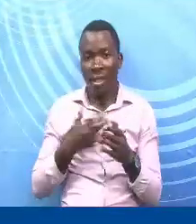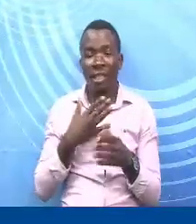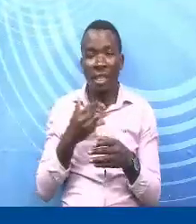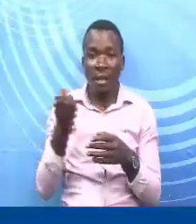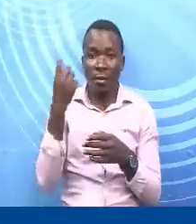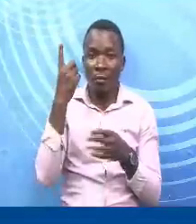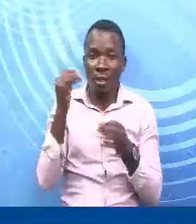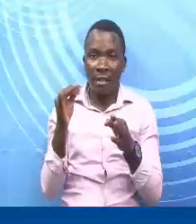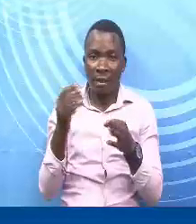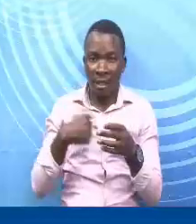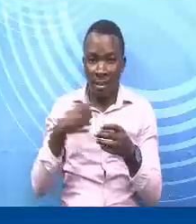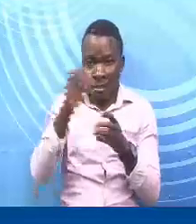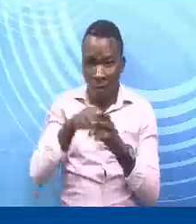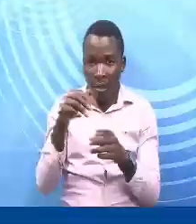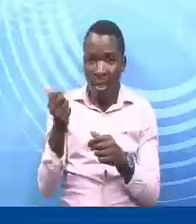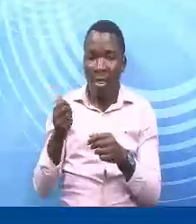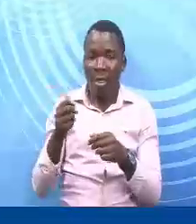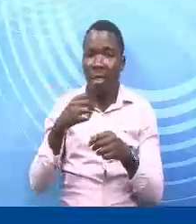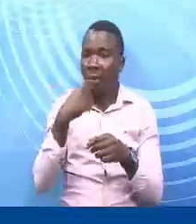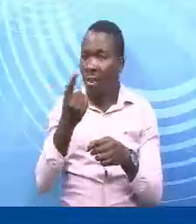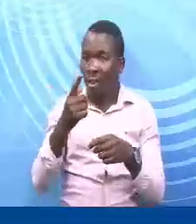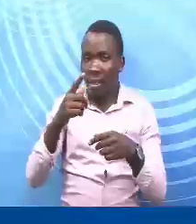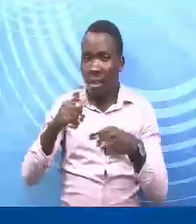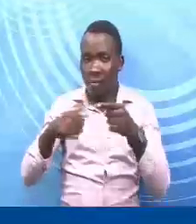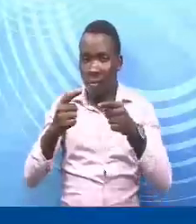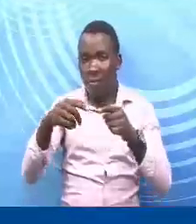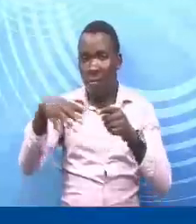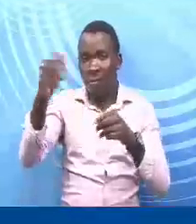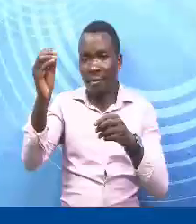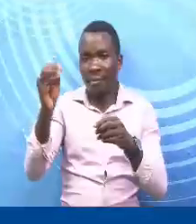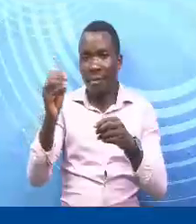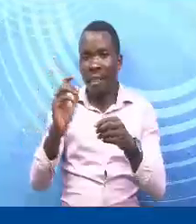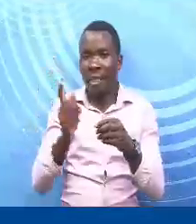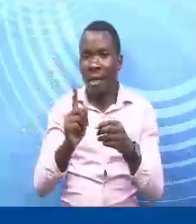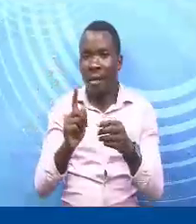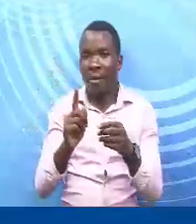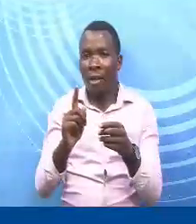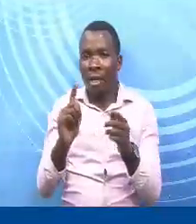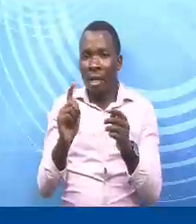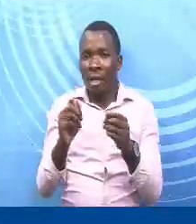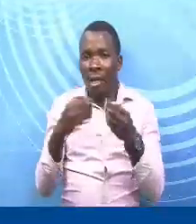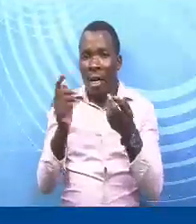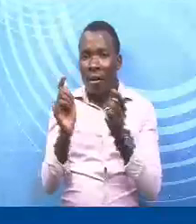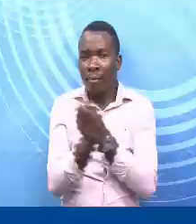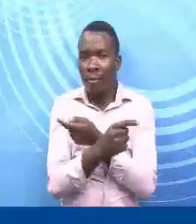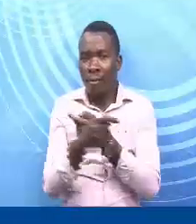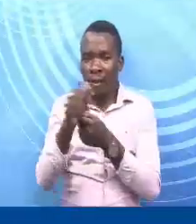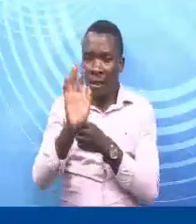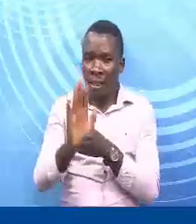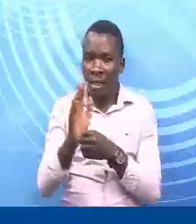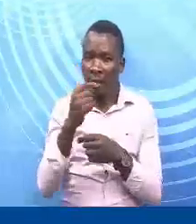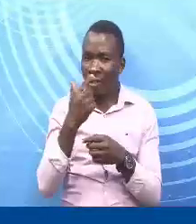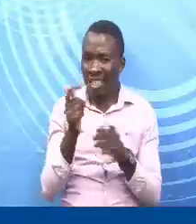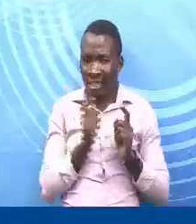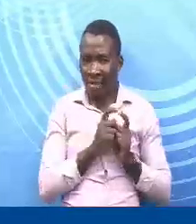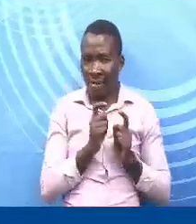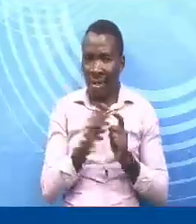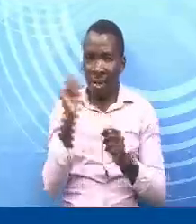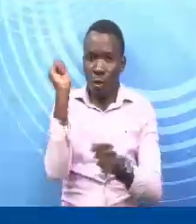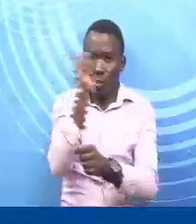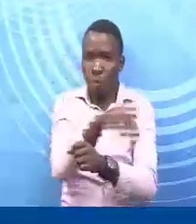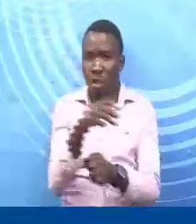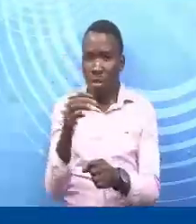none reka nge nikomereze nigende usibye ngo kuba tarahaye ingorane y'ubutaka bwe mukarugagi yabwiye BTNTV ko ngo ikibabaje kurushaho